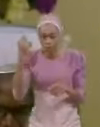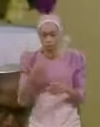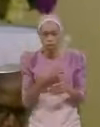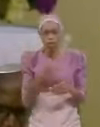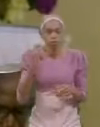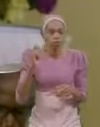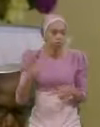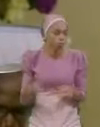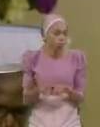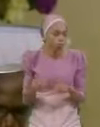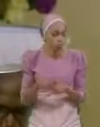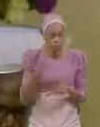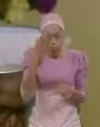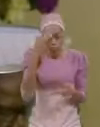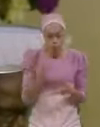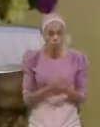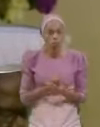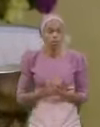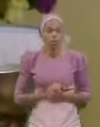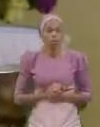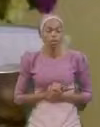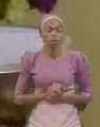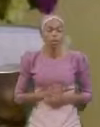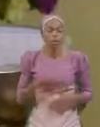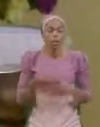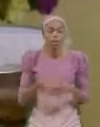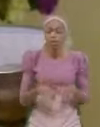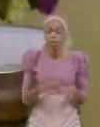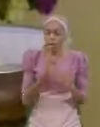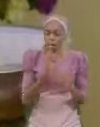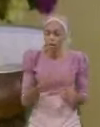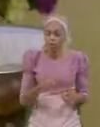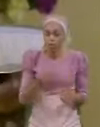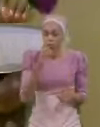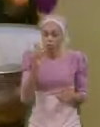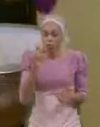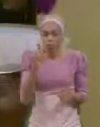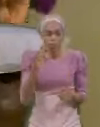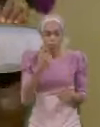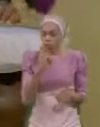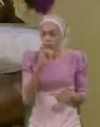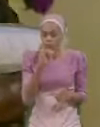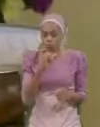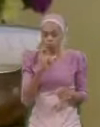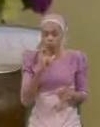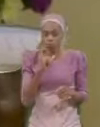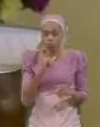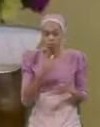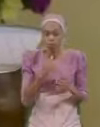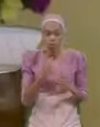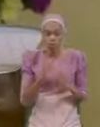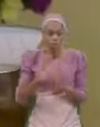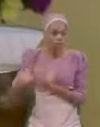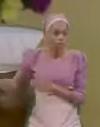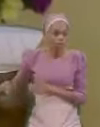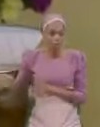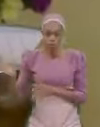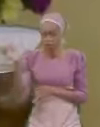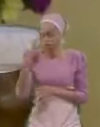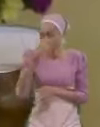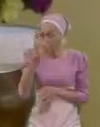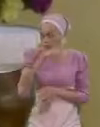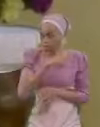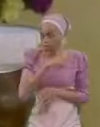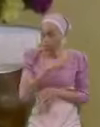questions nous devons éviter des questions insensées il y a des questions qui sont posés dans l'intention de